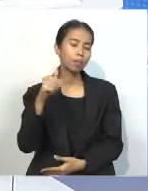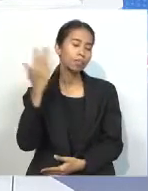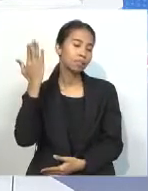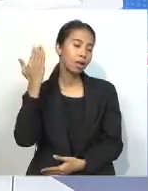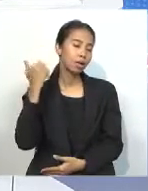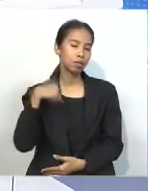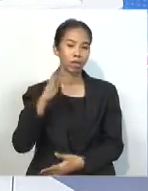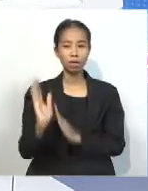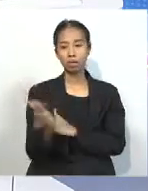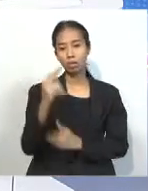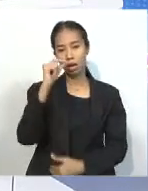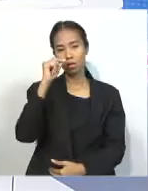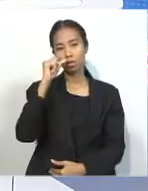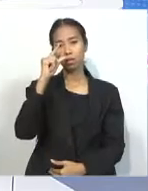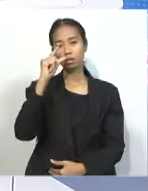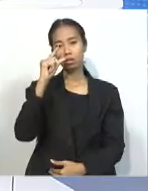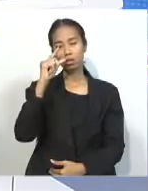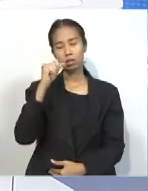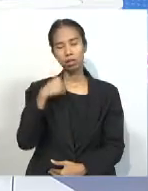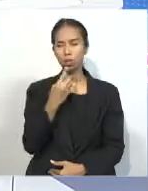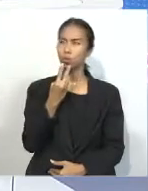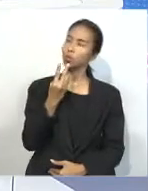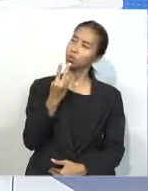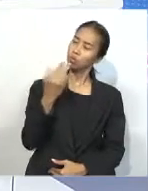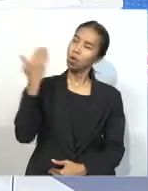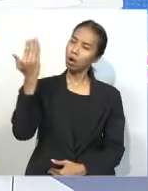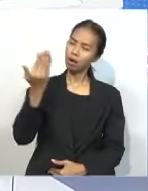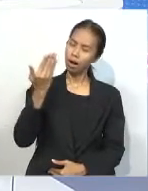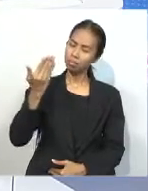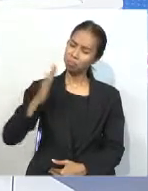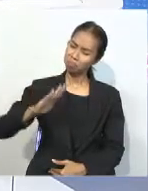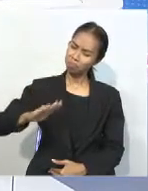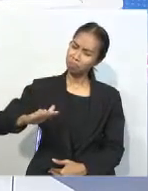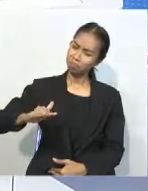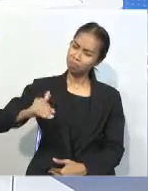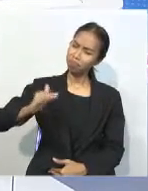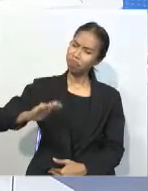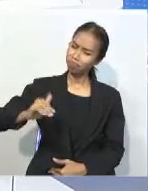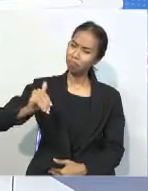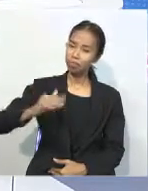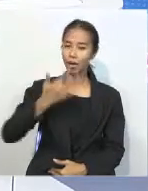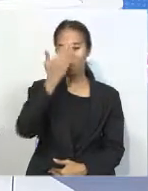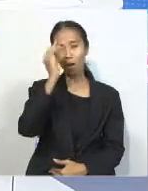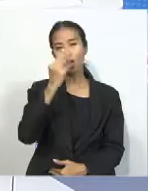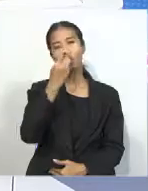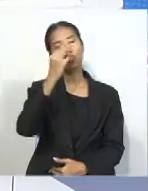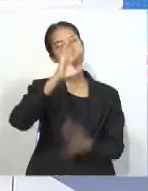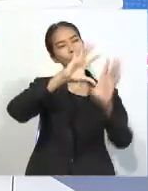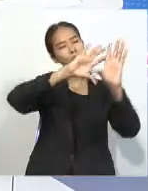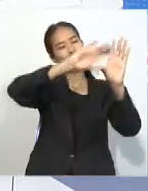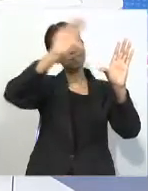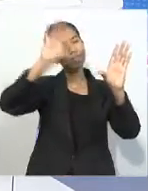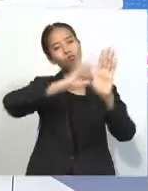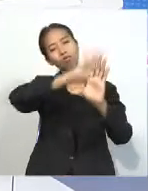นก็ตื่นเช้าขึ้นมาแล้วมันก็เริ่มน่าจะดีขึ้นนะคะจากเมื่อหลายวันก่อนวันนี้เนี่ยสภาพท้องฟ้าก็ดีขึ้น